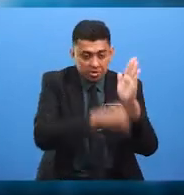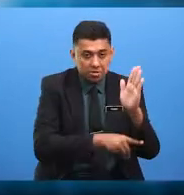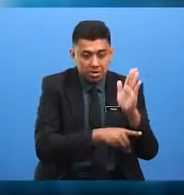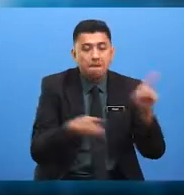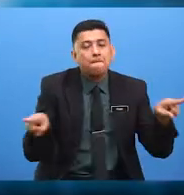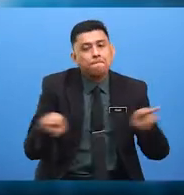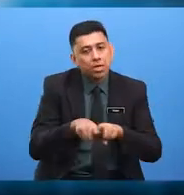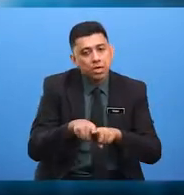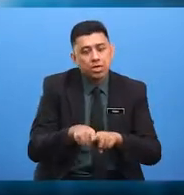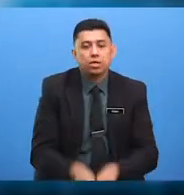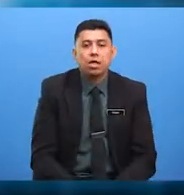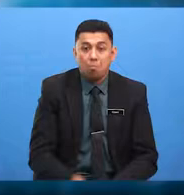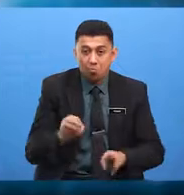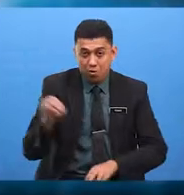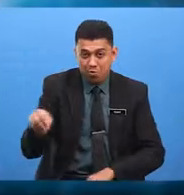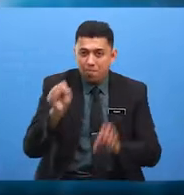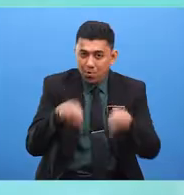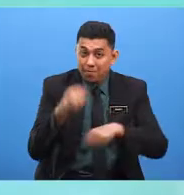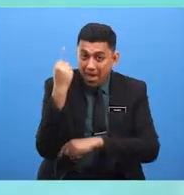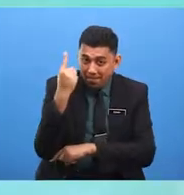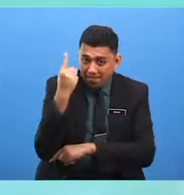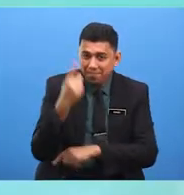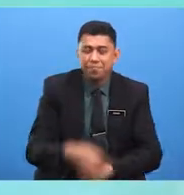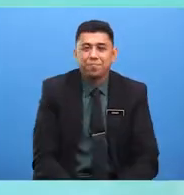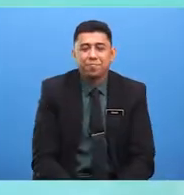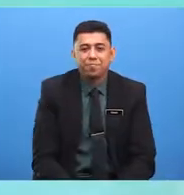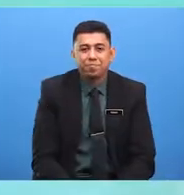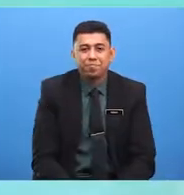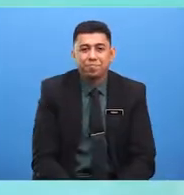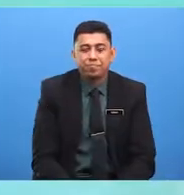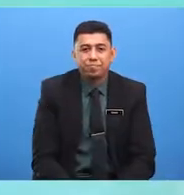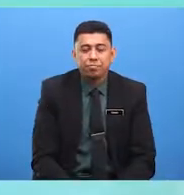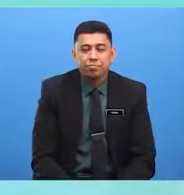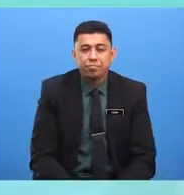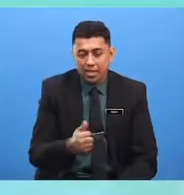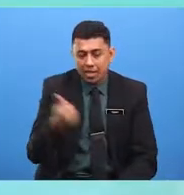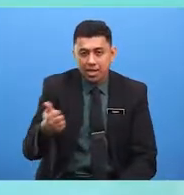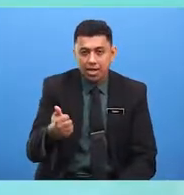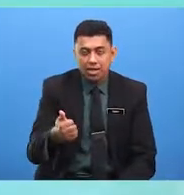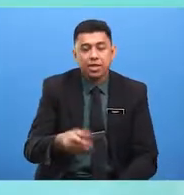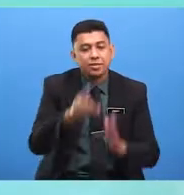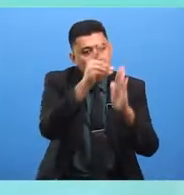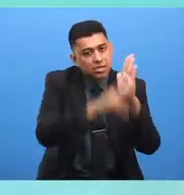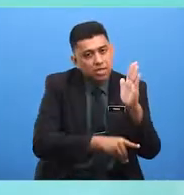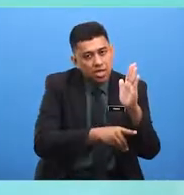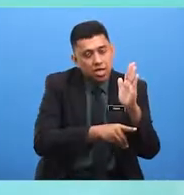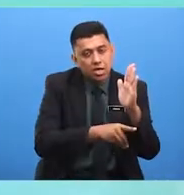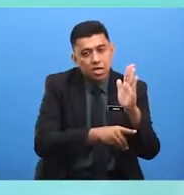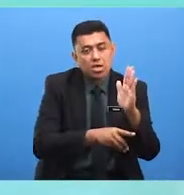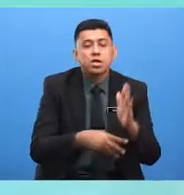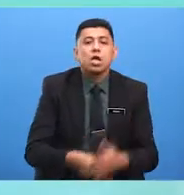sama primary boleh Farm alat dasar keuangan yang seterusnya elah kada